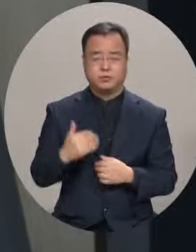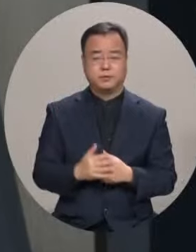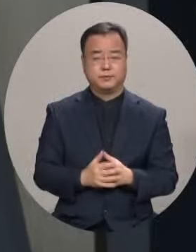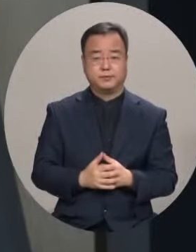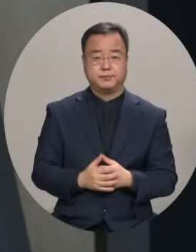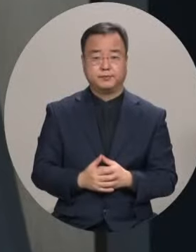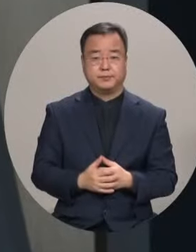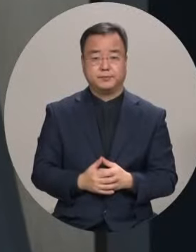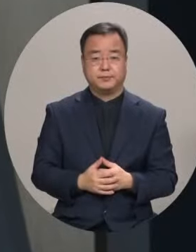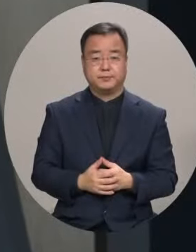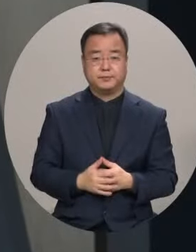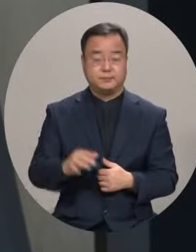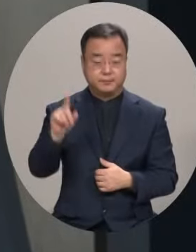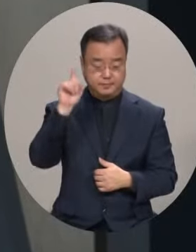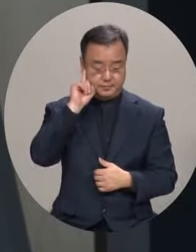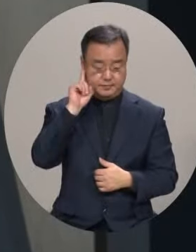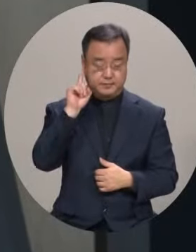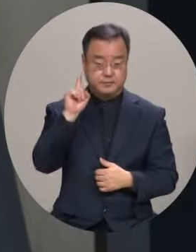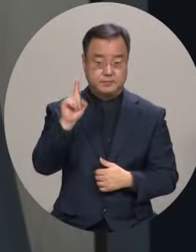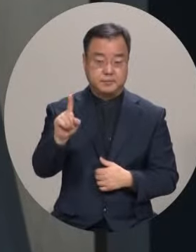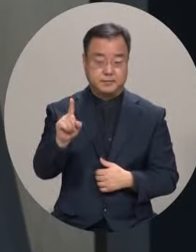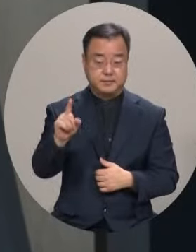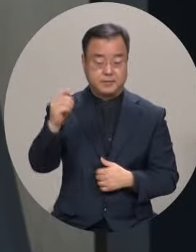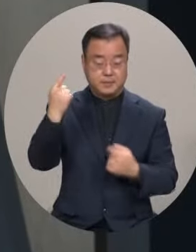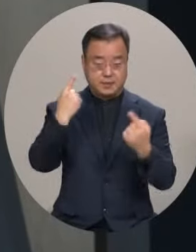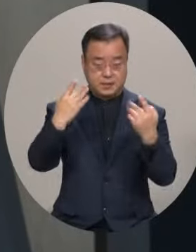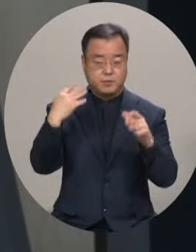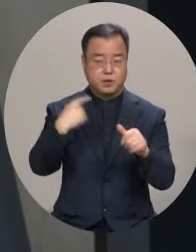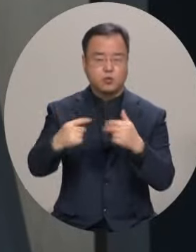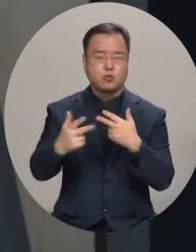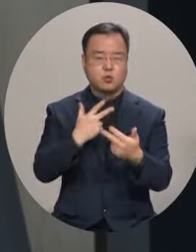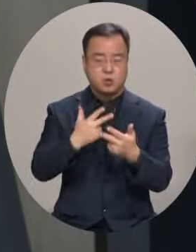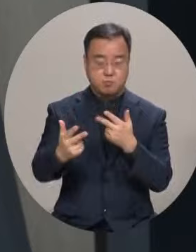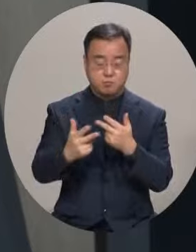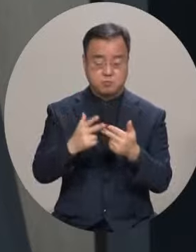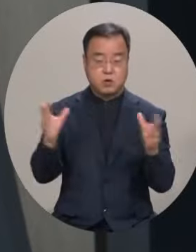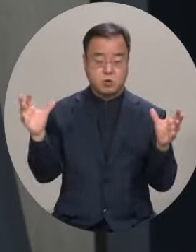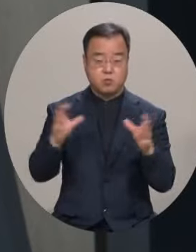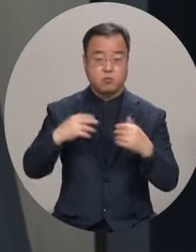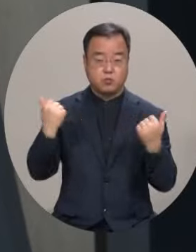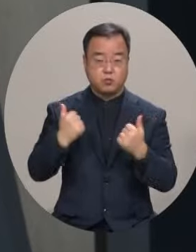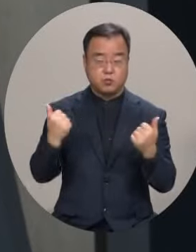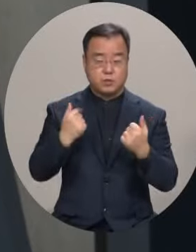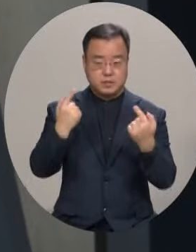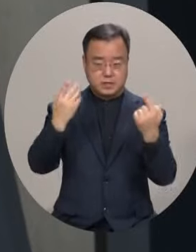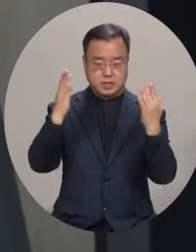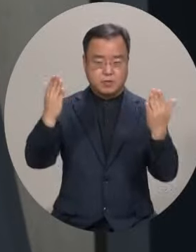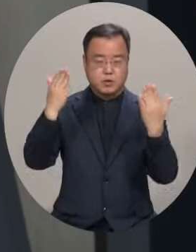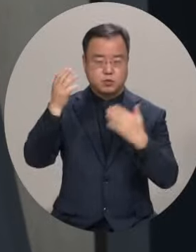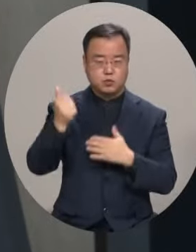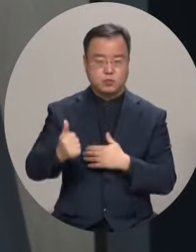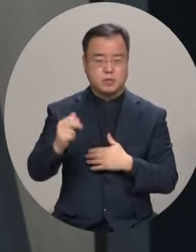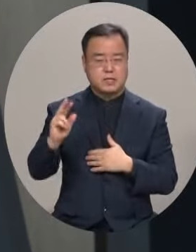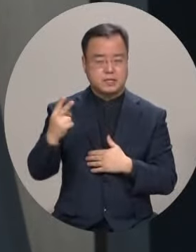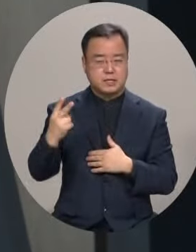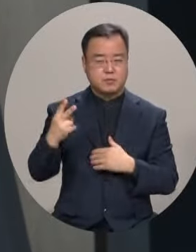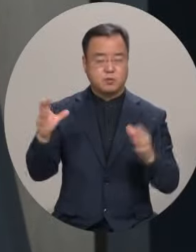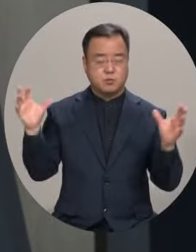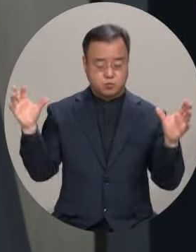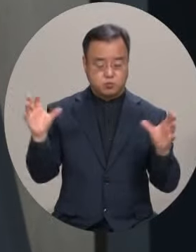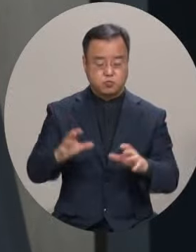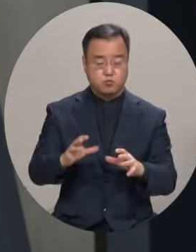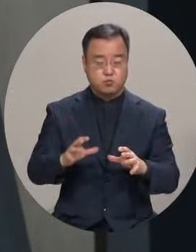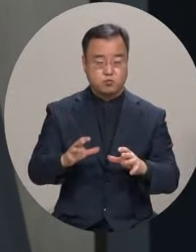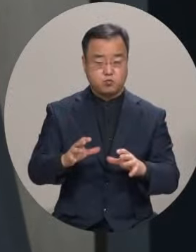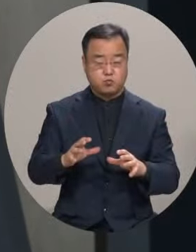모르겠어요 내일 대기업 총회가 열립니다 여기서 대학 총장들이 어 한 200개 가까이 모여서 고등교육 발전 을 위한